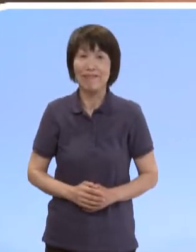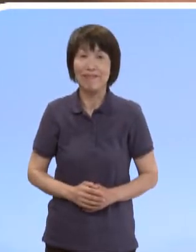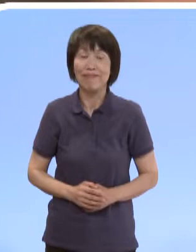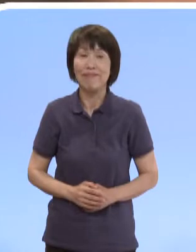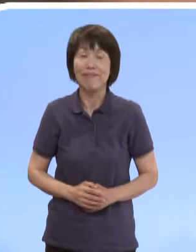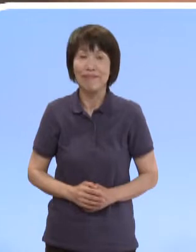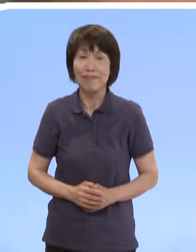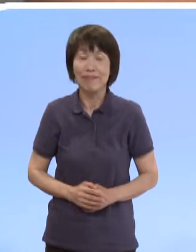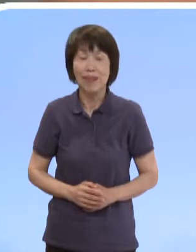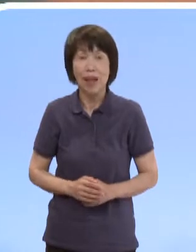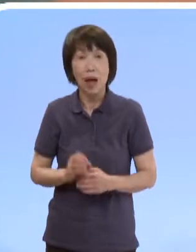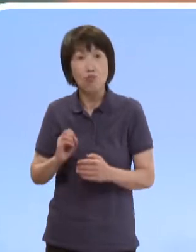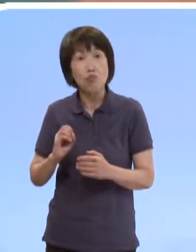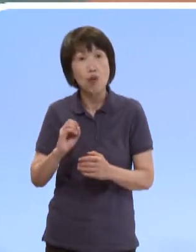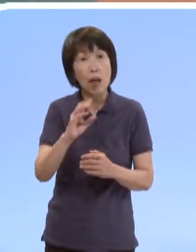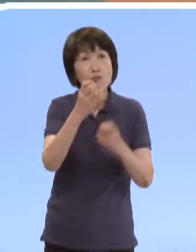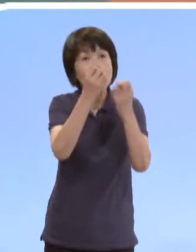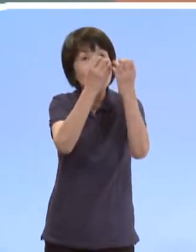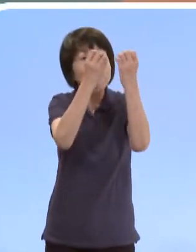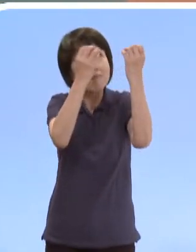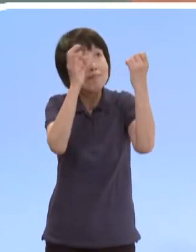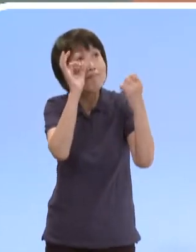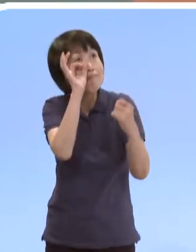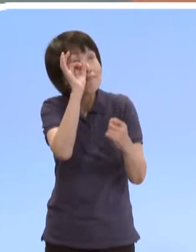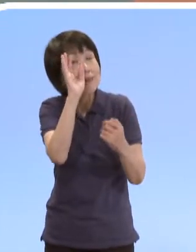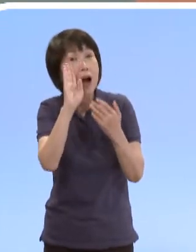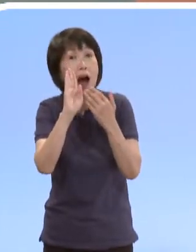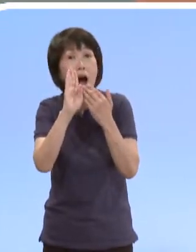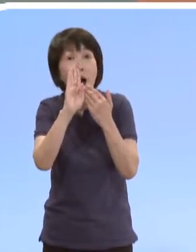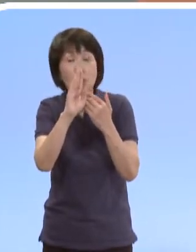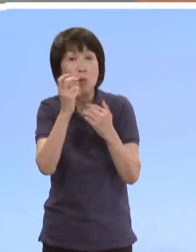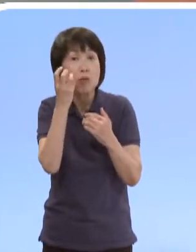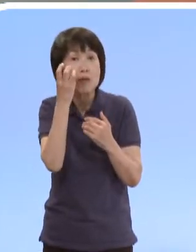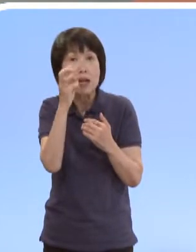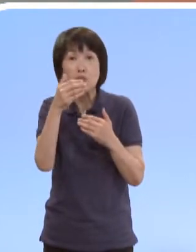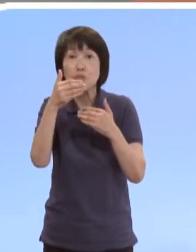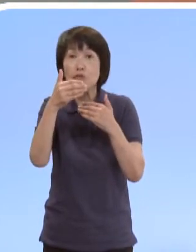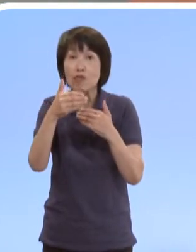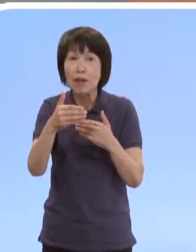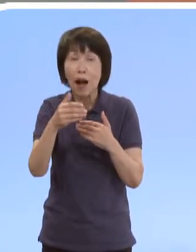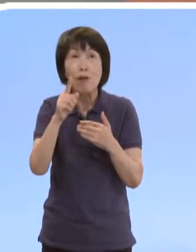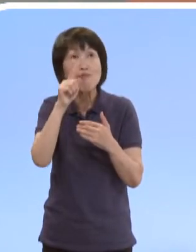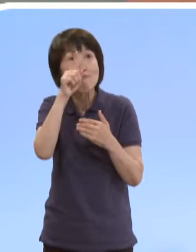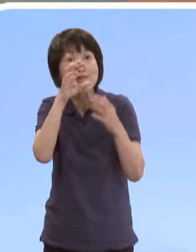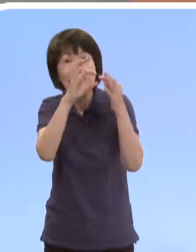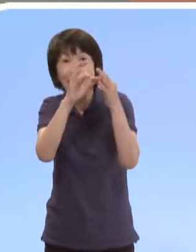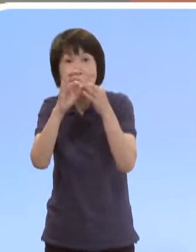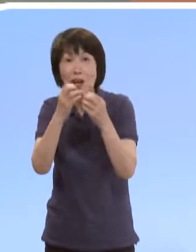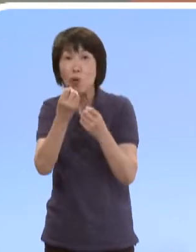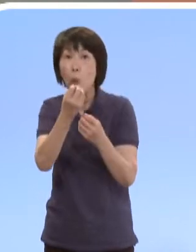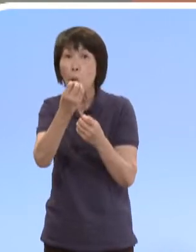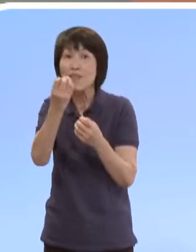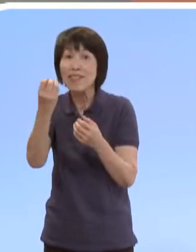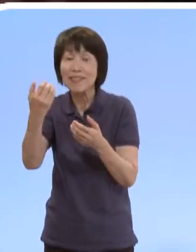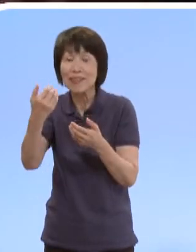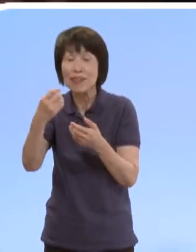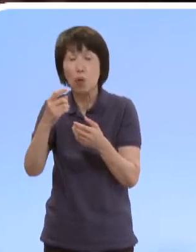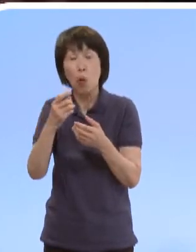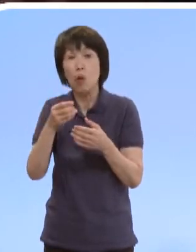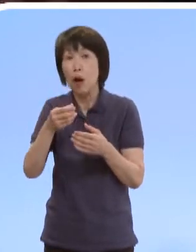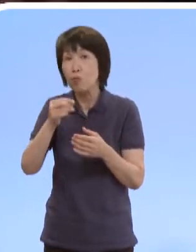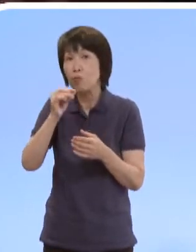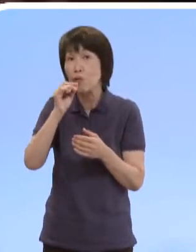そしてプラネタリウム投影後には30分間限定で解説に出てきた星のカクテルを注文できます